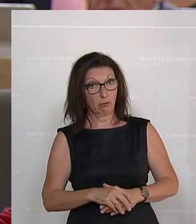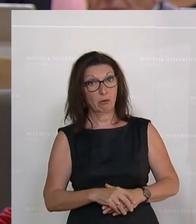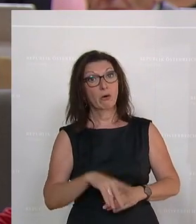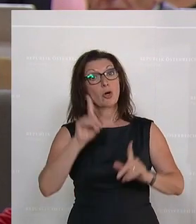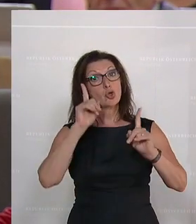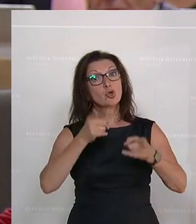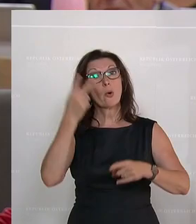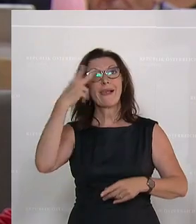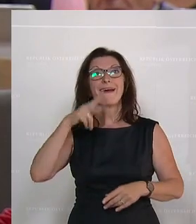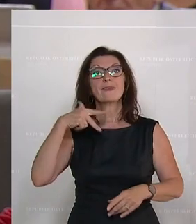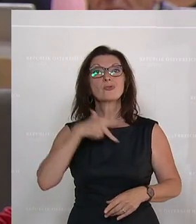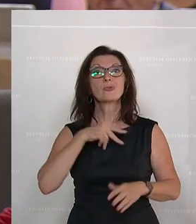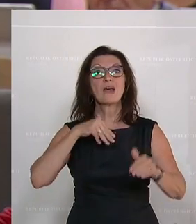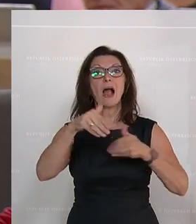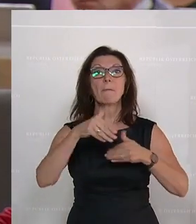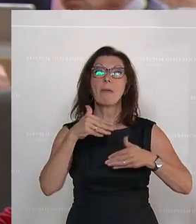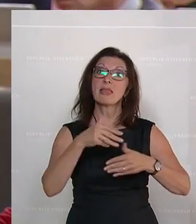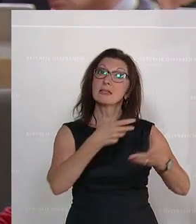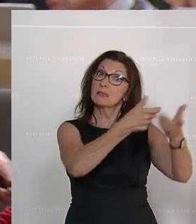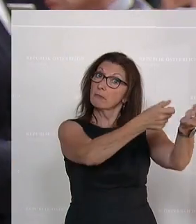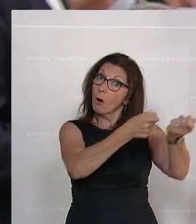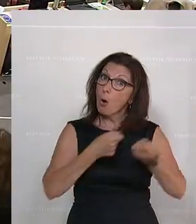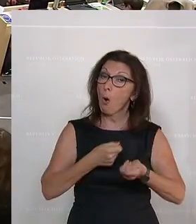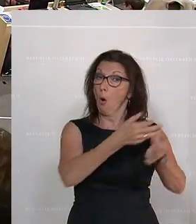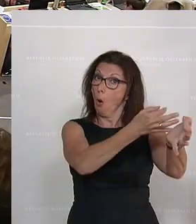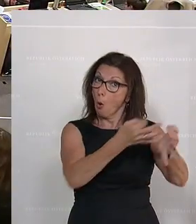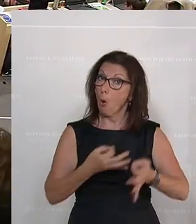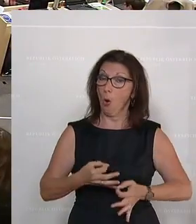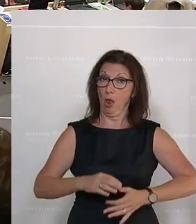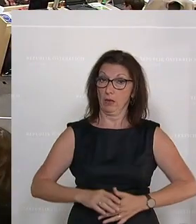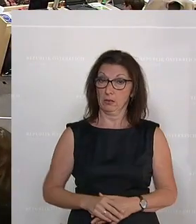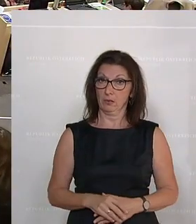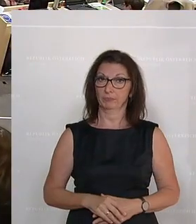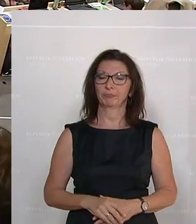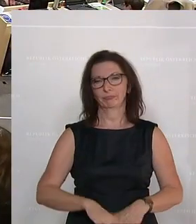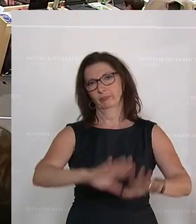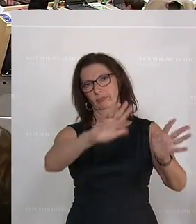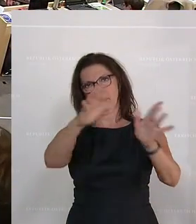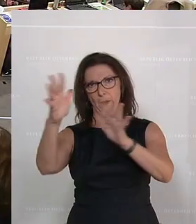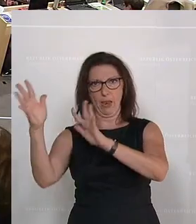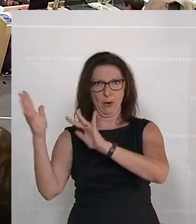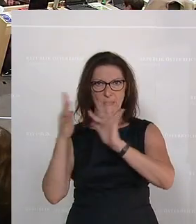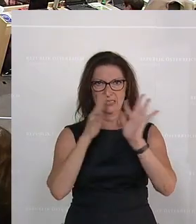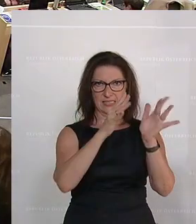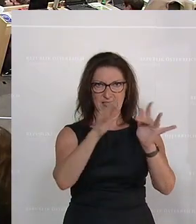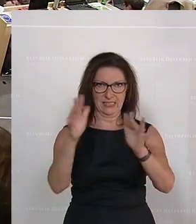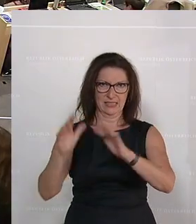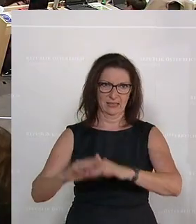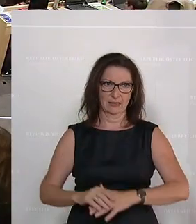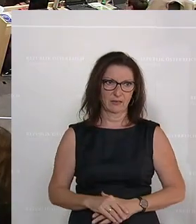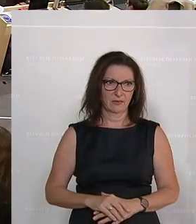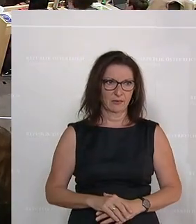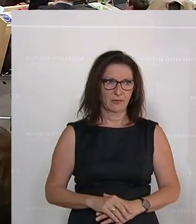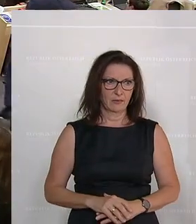des herrn sozialministers dankeschön ja gleichschritt von der spd war dass er will dass der gesundheits- und